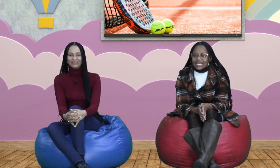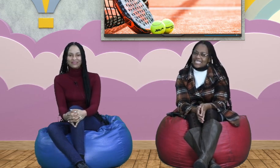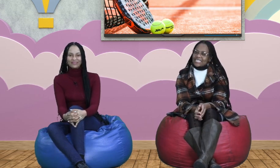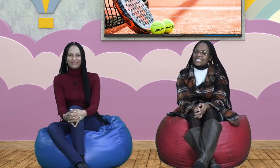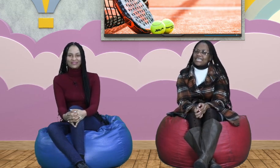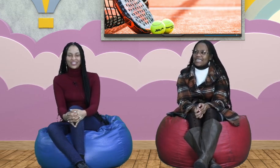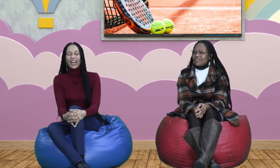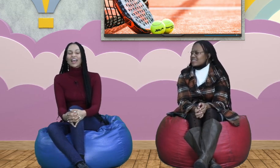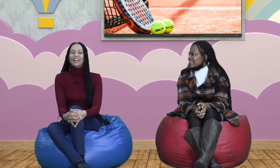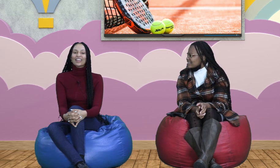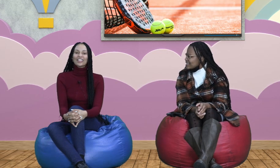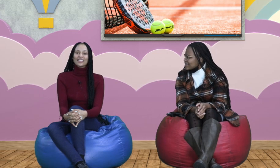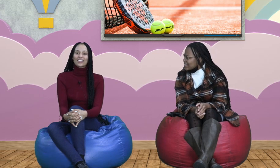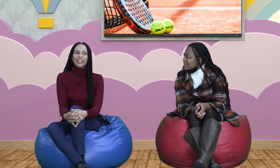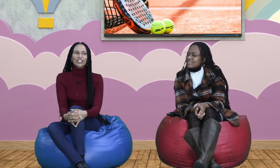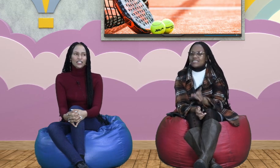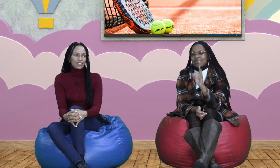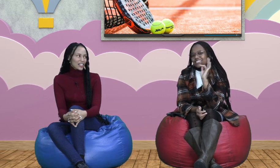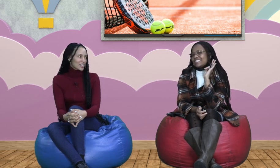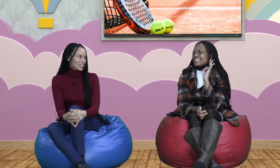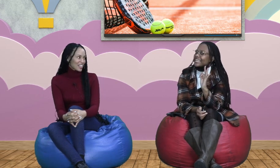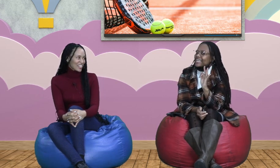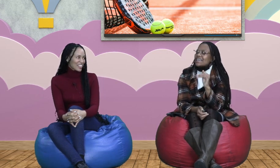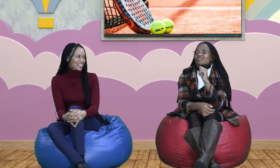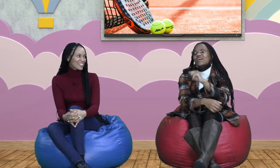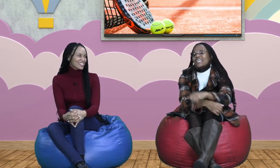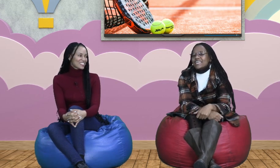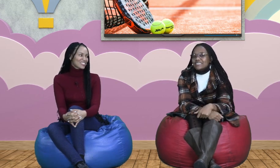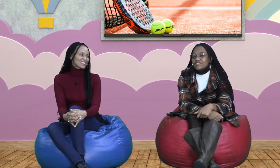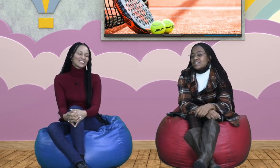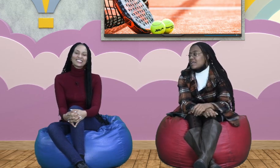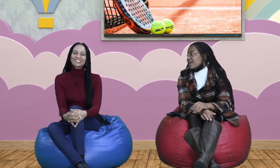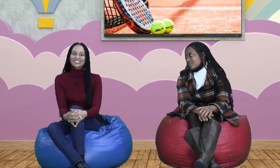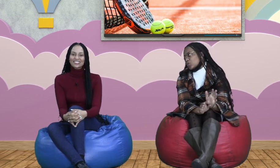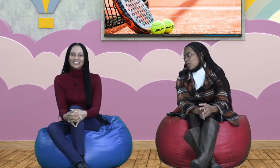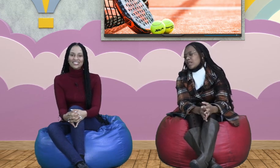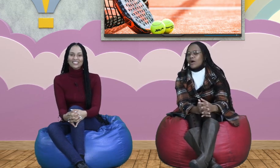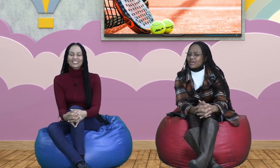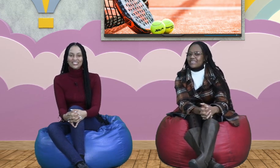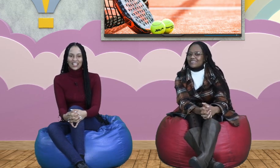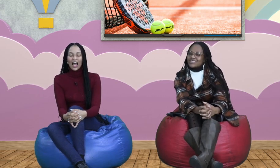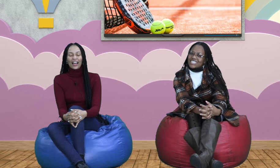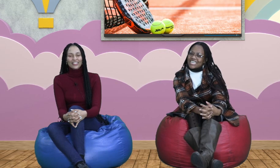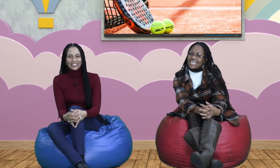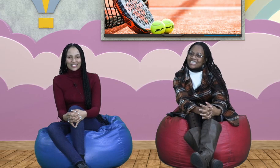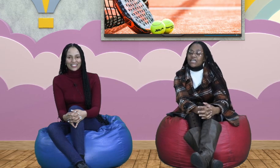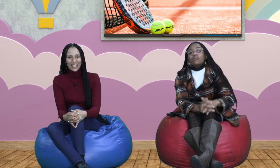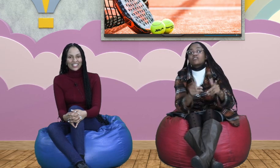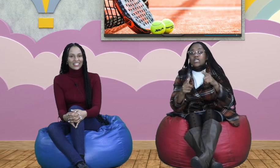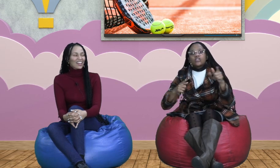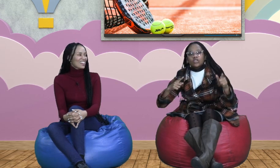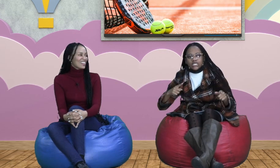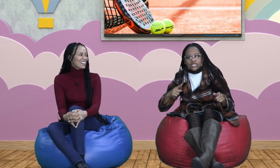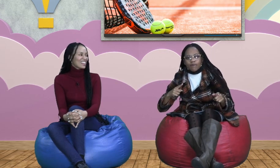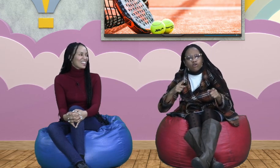23, lesie 3. Of is dit lesie 1? Nee, dit is lesie Lesie 3. 3. So geniet dit vir die laerskool ouetjies. Totsiens. Yes.